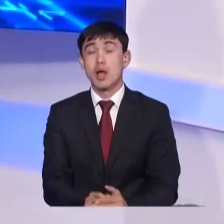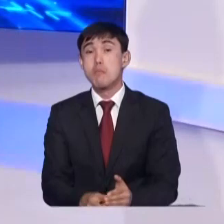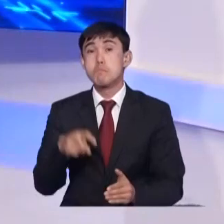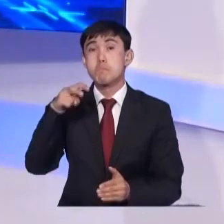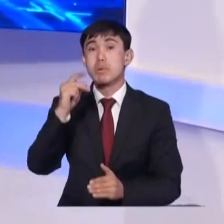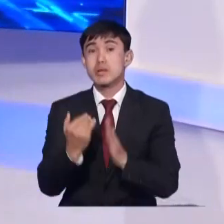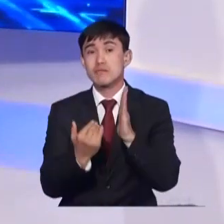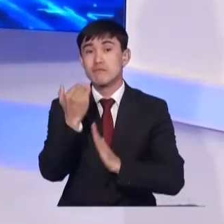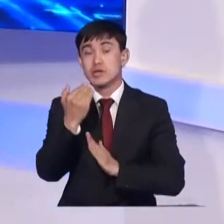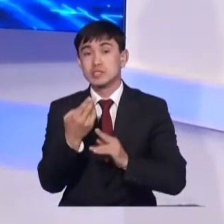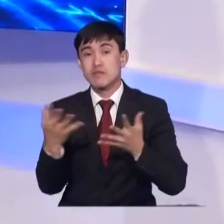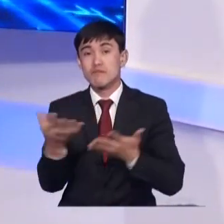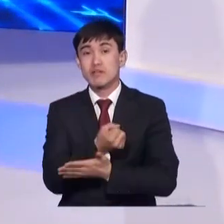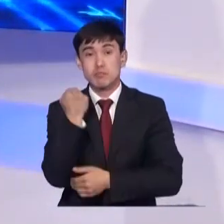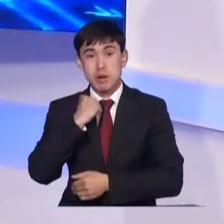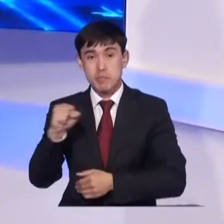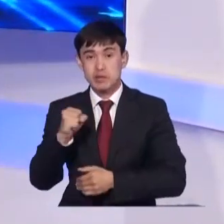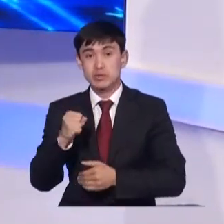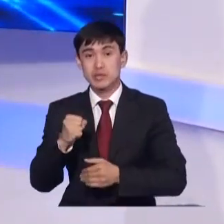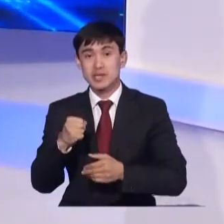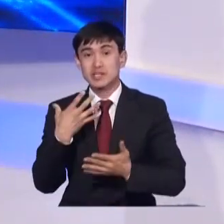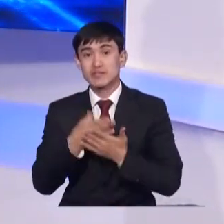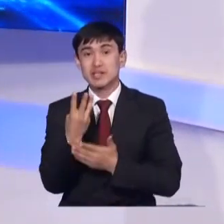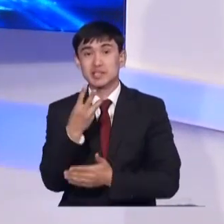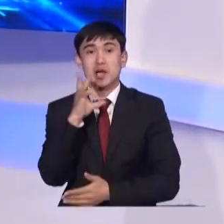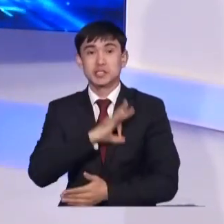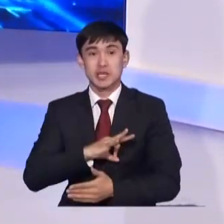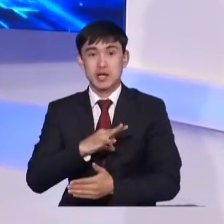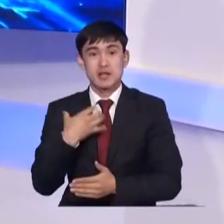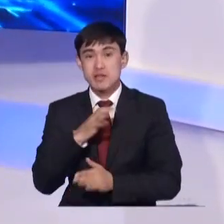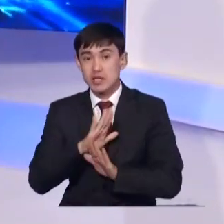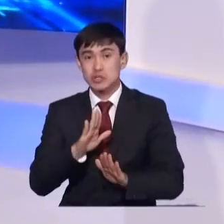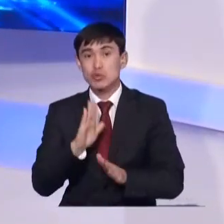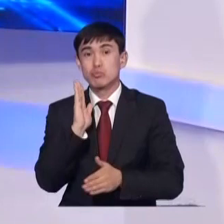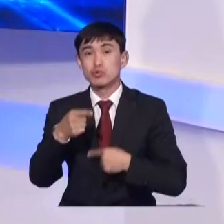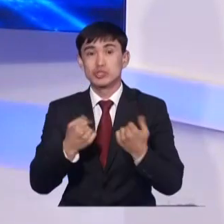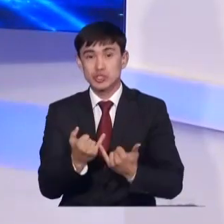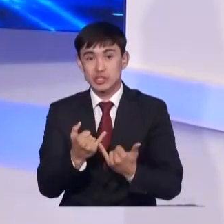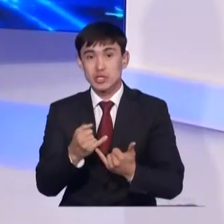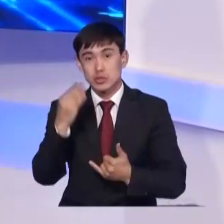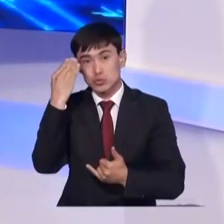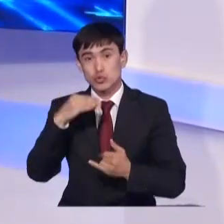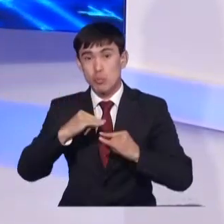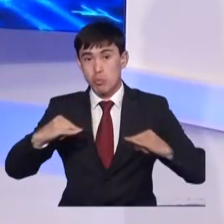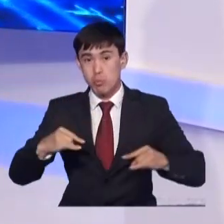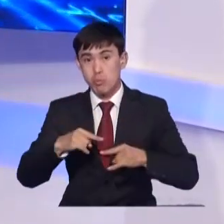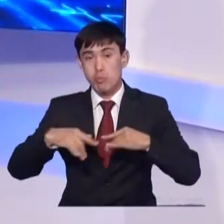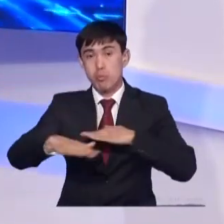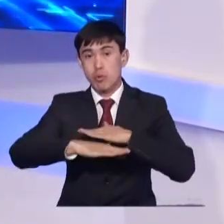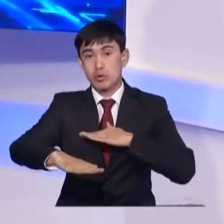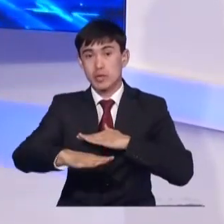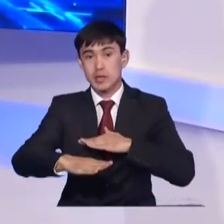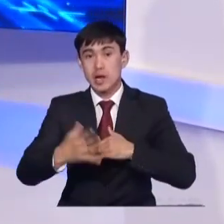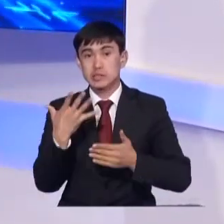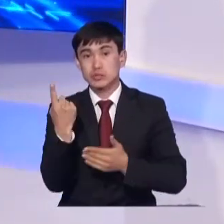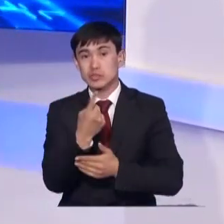прыгнуть выше головы вырвать победу и заветные три очка и неважно что предстоит сейча На чужом поле и ни с кем не будь А